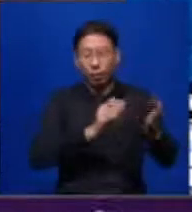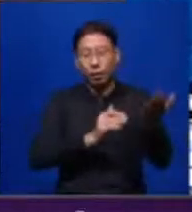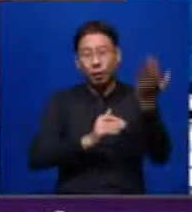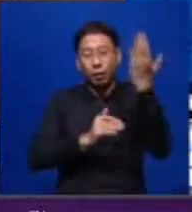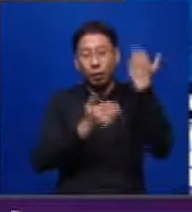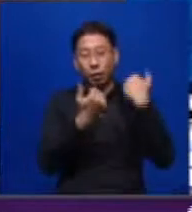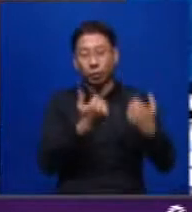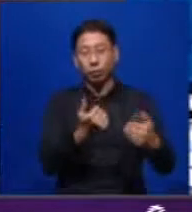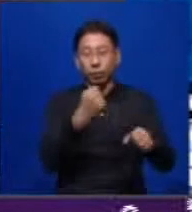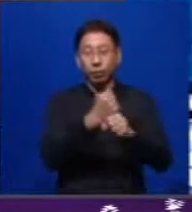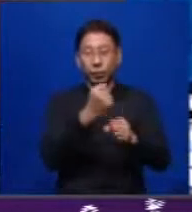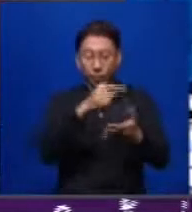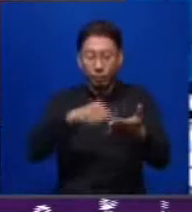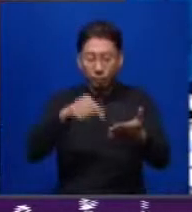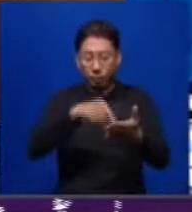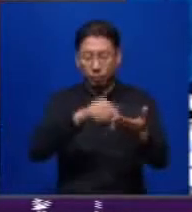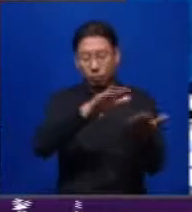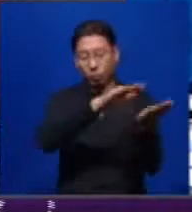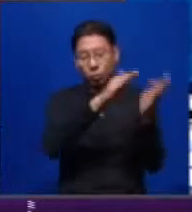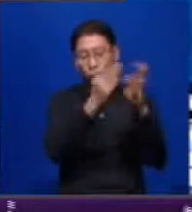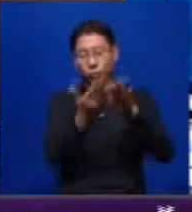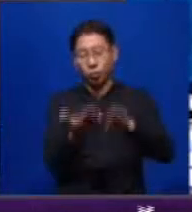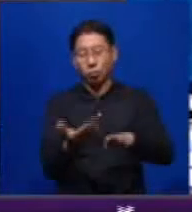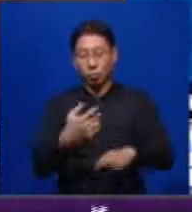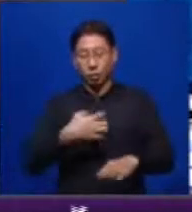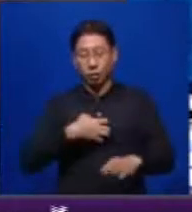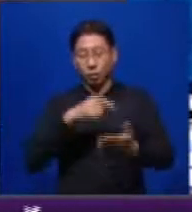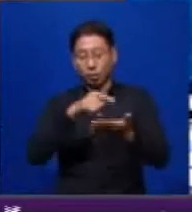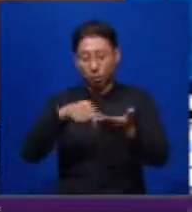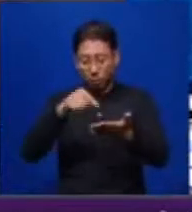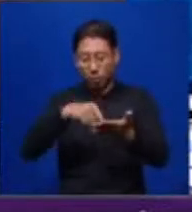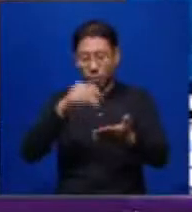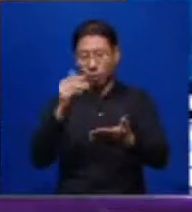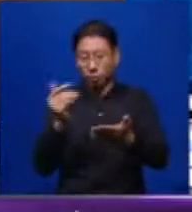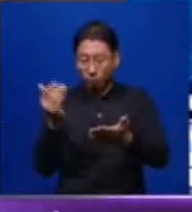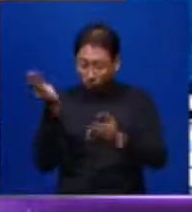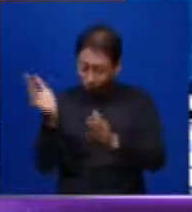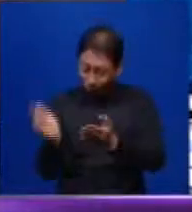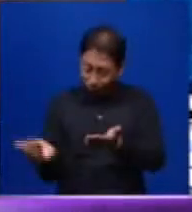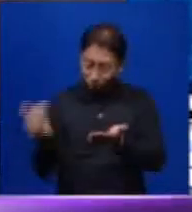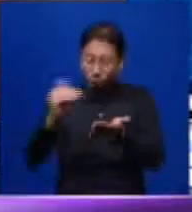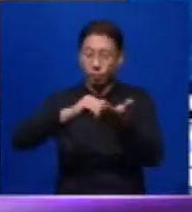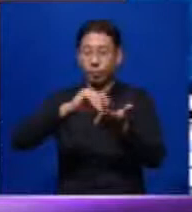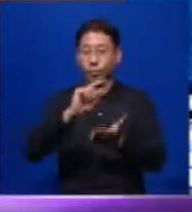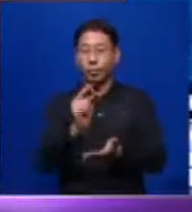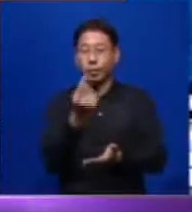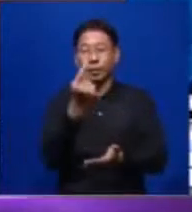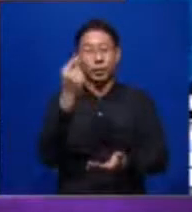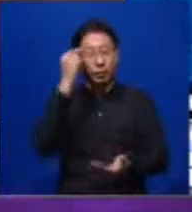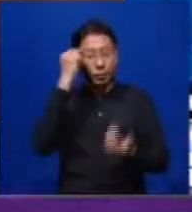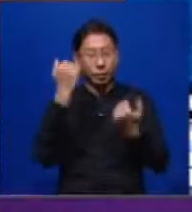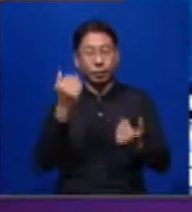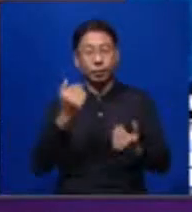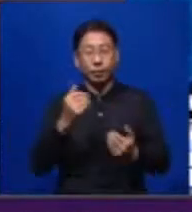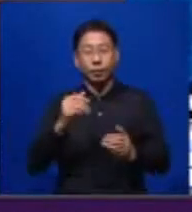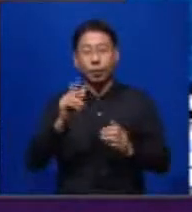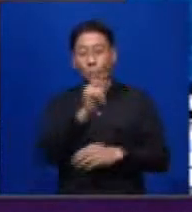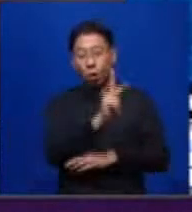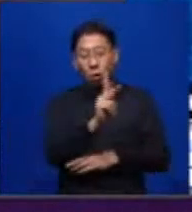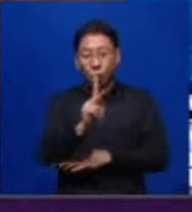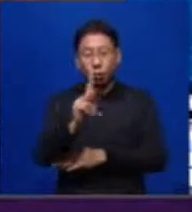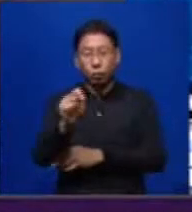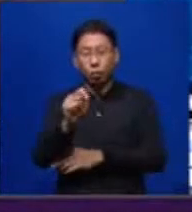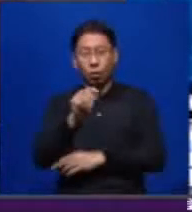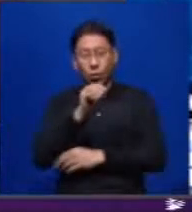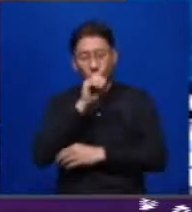แล้วก็ทำให้การเลือกตั้งเป็นโมฆะไปก็เลยอยากให้มีการเลือกตั้งขึ้นมาอีกครั้งขณะที่นายสมชัยศรีสุทธิยากรกกตเองค่ะ